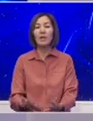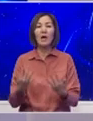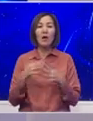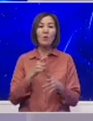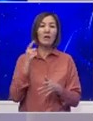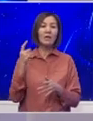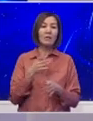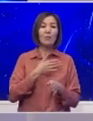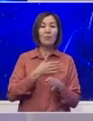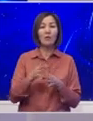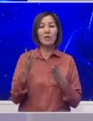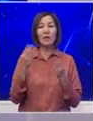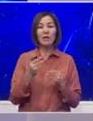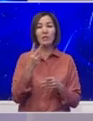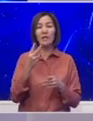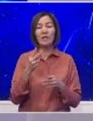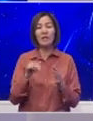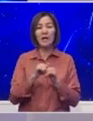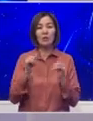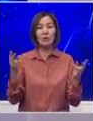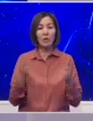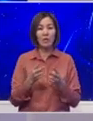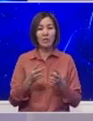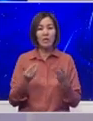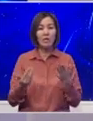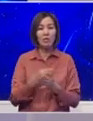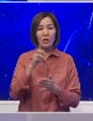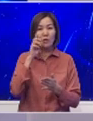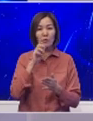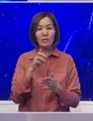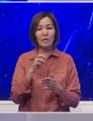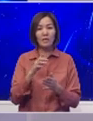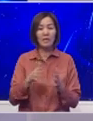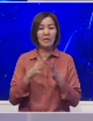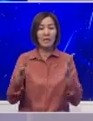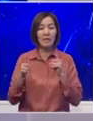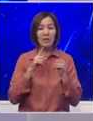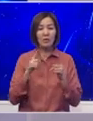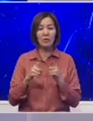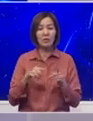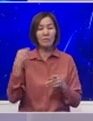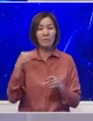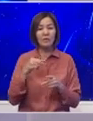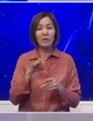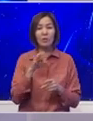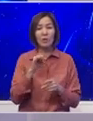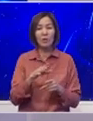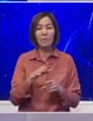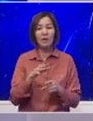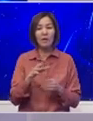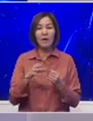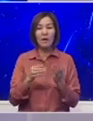Ауыл шаруашылығына бөлінетін қаржына екі есеге арттыру қажет. Жаңа үкіметтің алғашқа кеңейтілген отырысында президент Қасым Жомарт